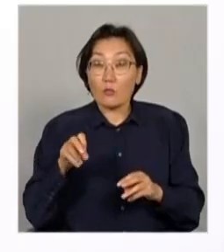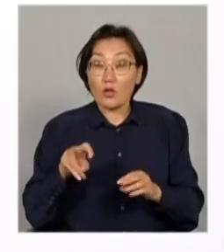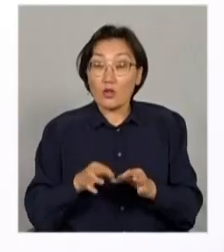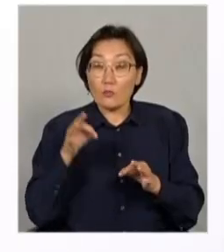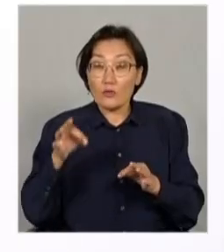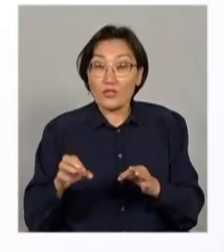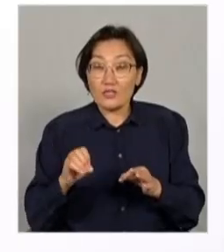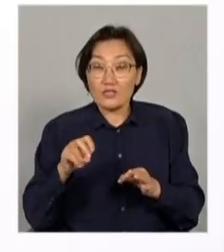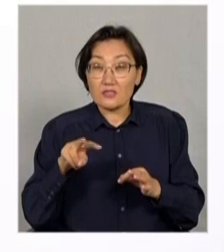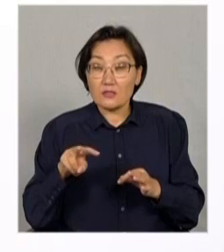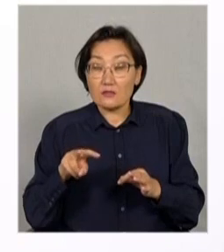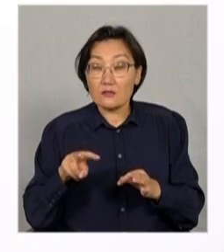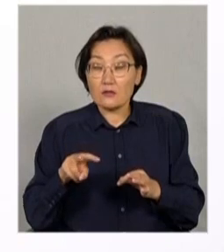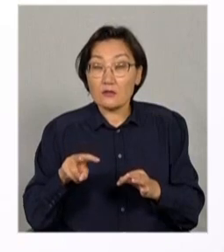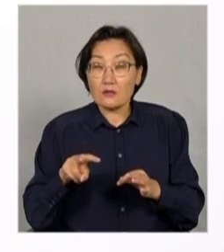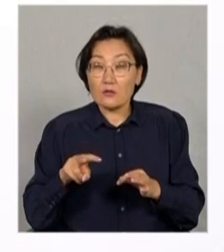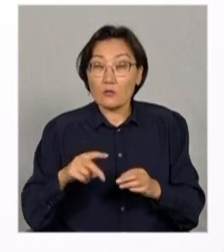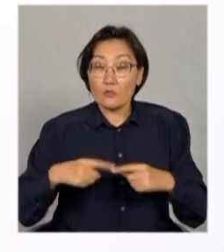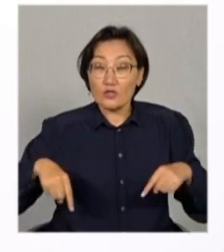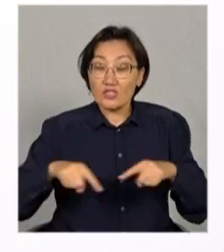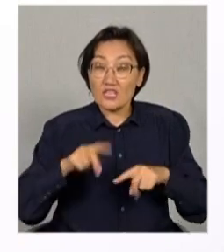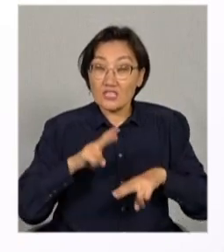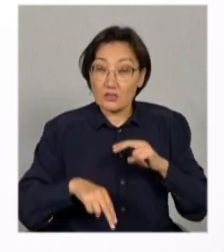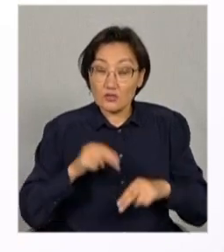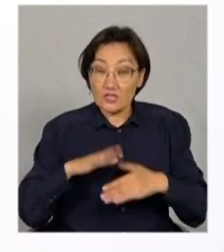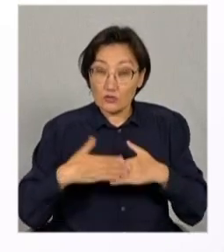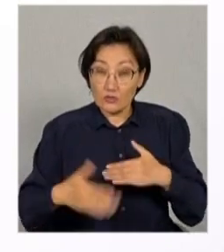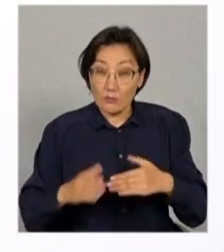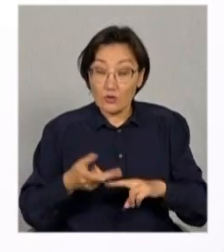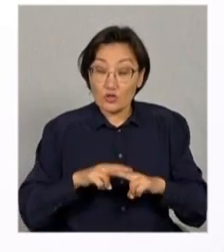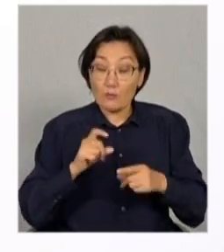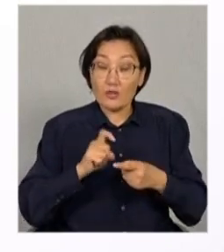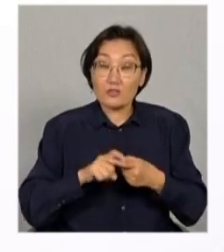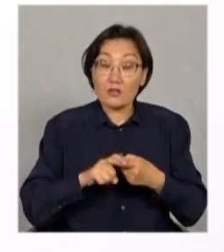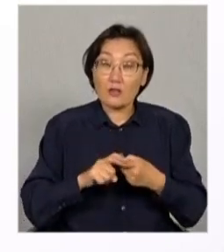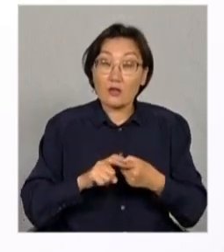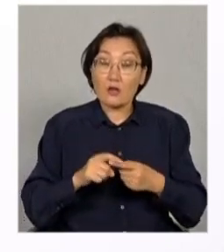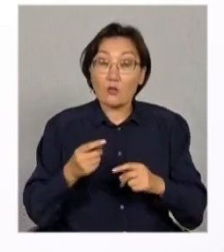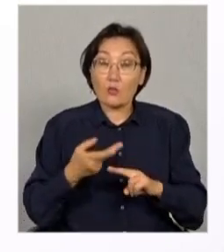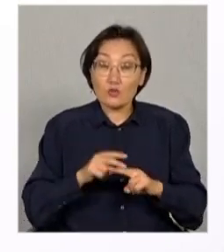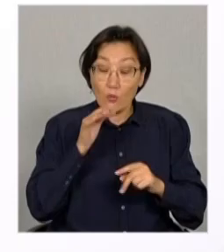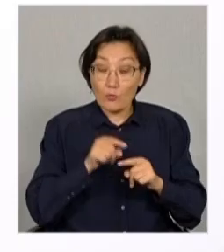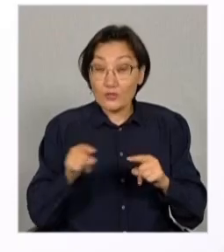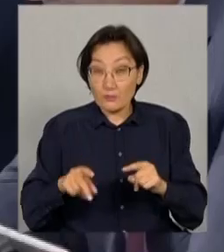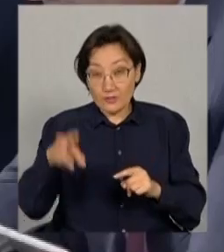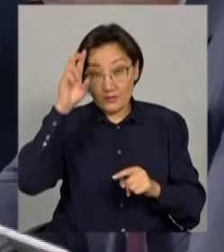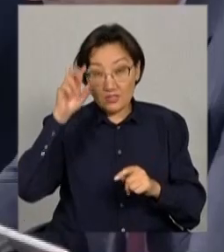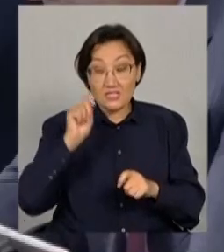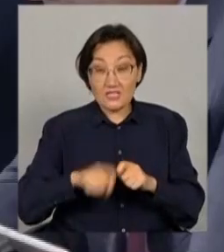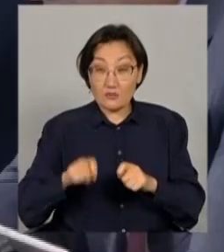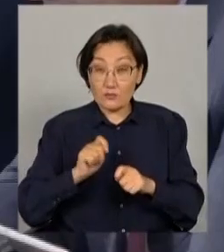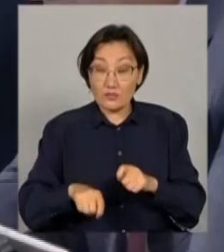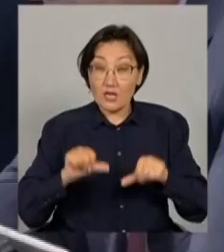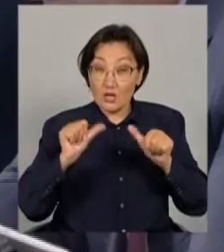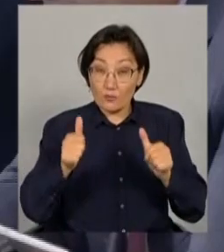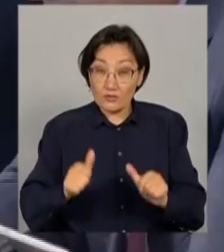есіл контррегулятордың құрылысын кешіктірді. Осыған байланысты осы уақытқа дейін мемлекеттік сараптама